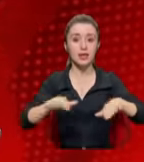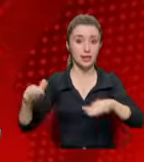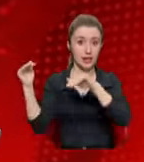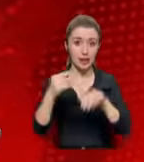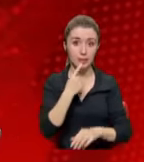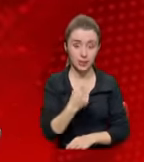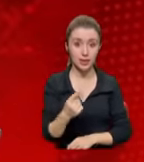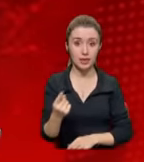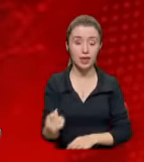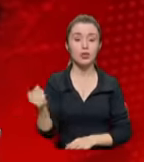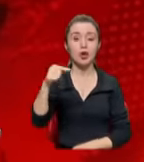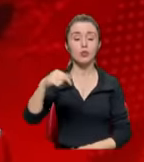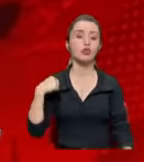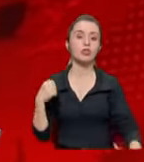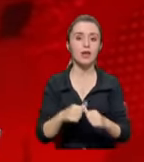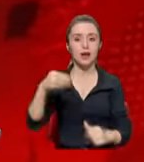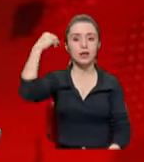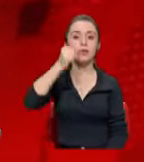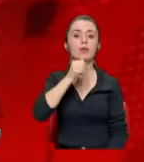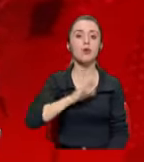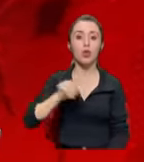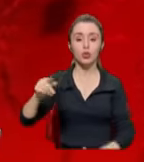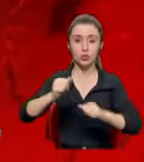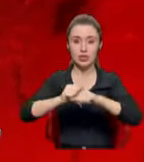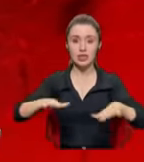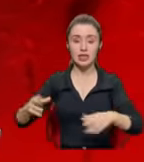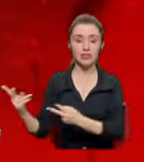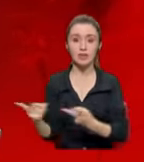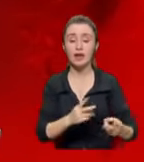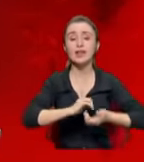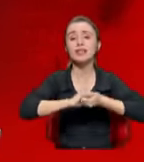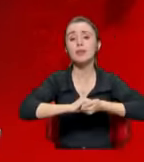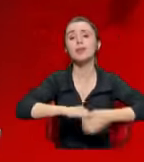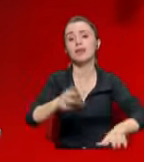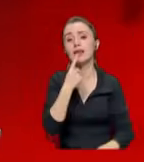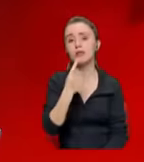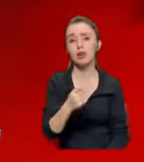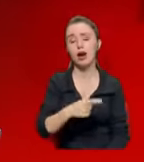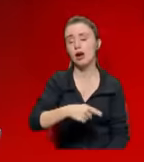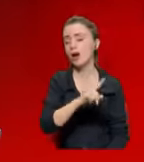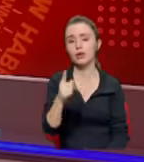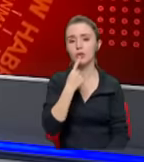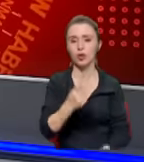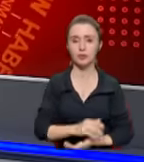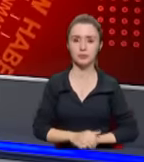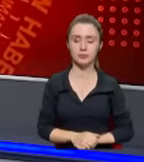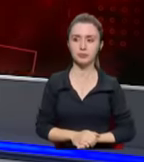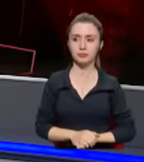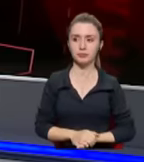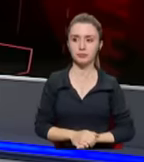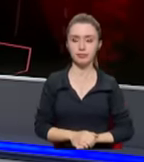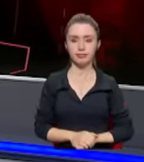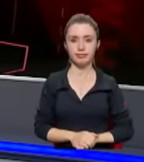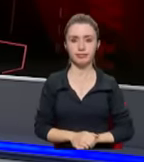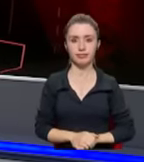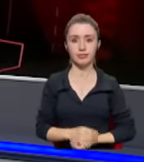demişti ama sonra bu sefer de imamoğlu'nun yayın daveti samimi değil diye reddetmişti